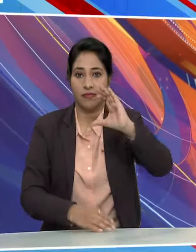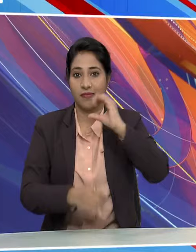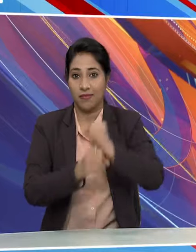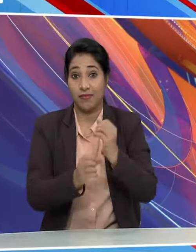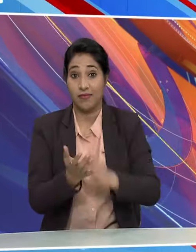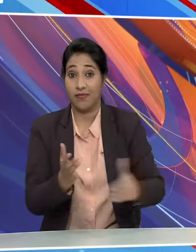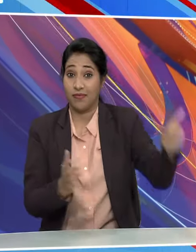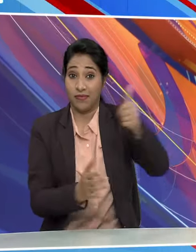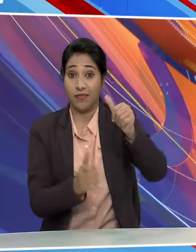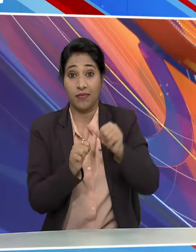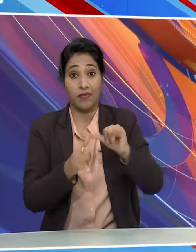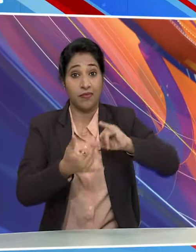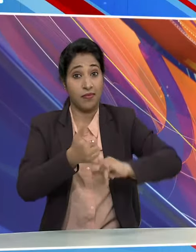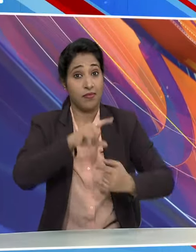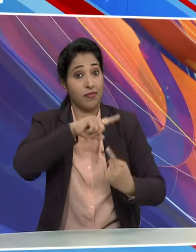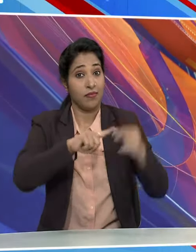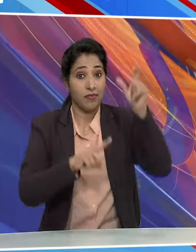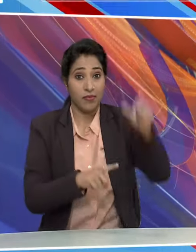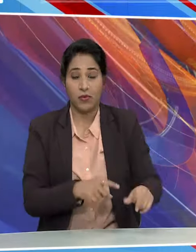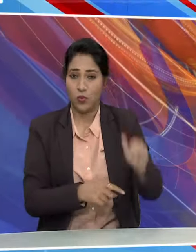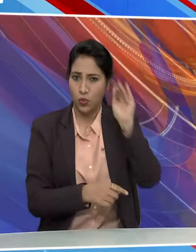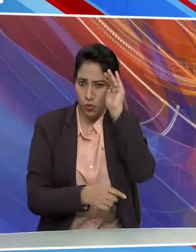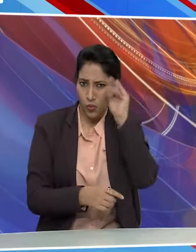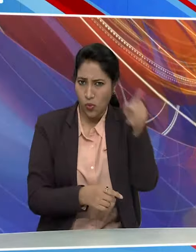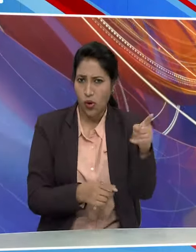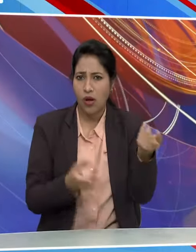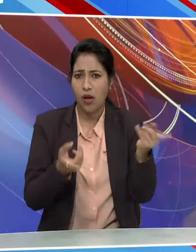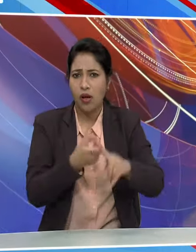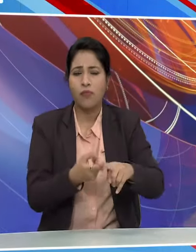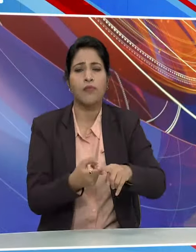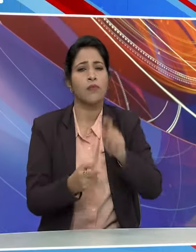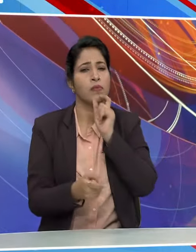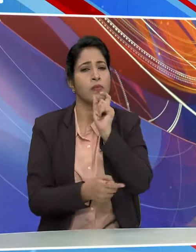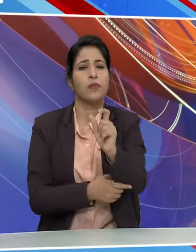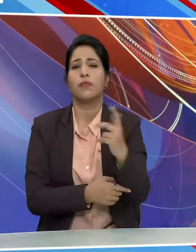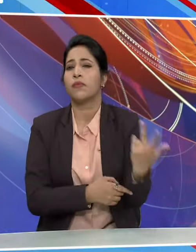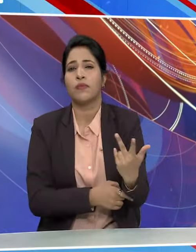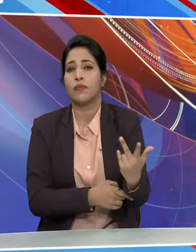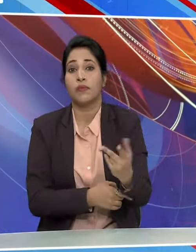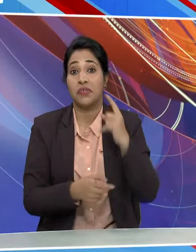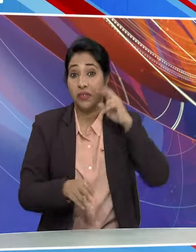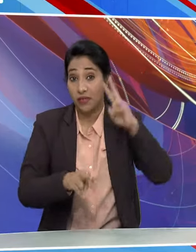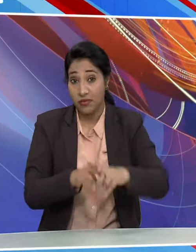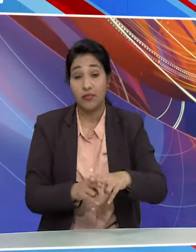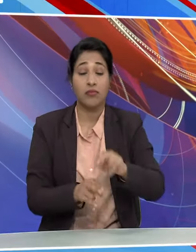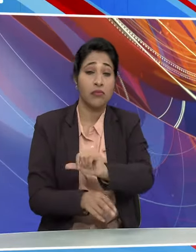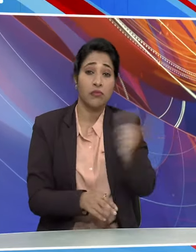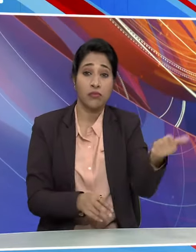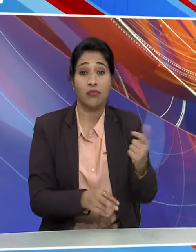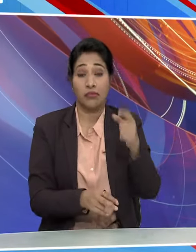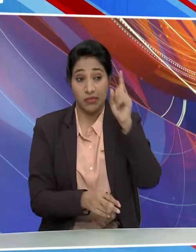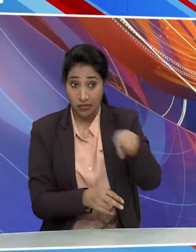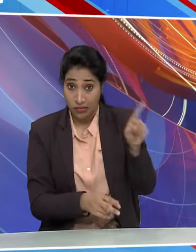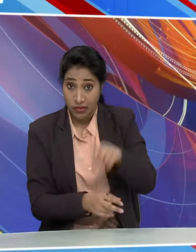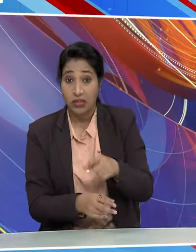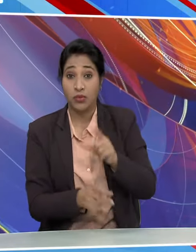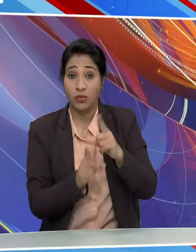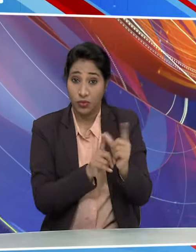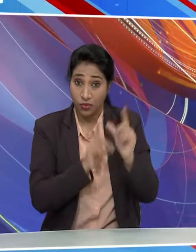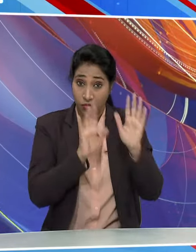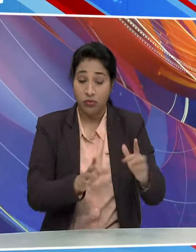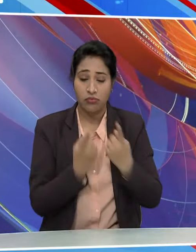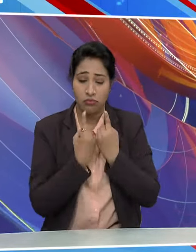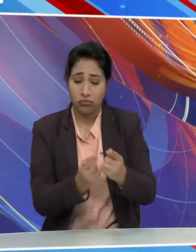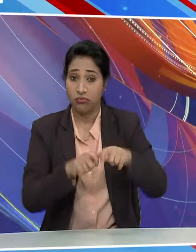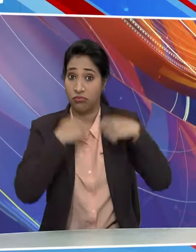केंद्रीय मंत्री अनुराग सिंह ठाकुर ने न्यूज क्लिक मामले में अपनी प्रतिक्रिया देते हुए कहा कि अगर किसी ने गलत किया है तो